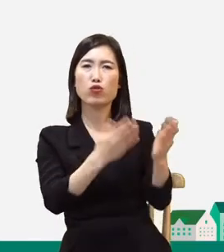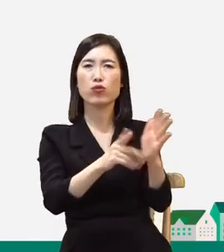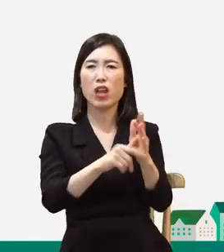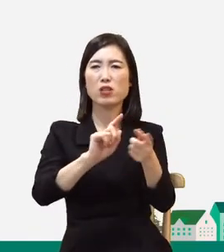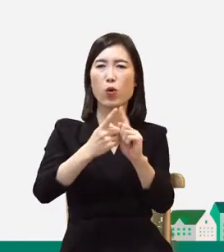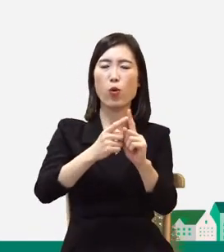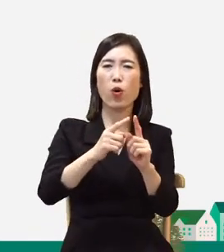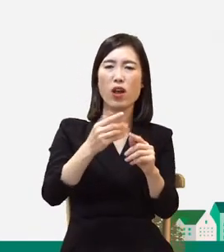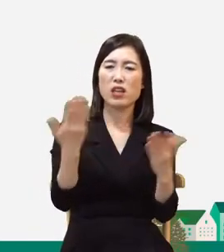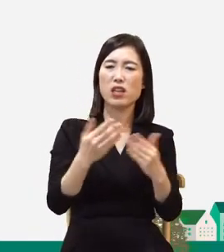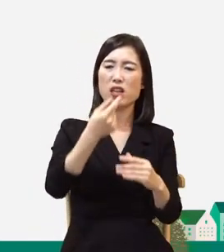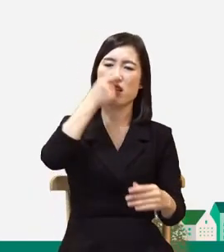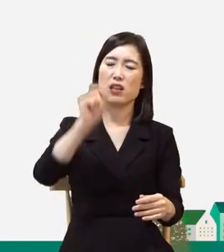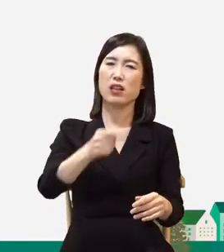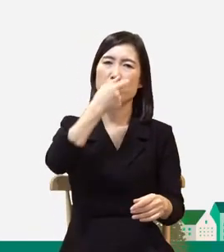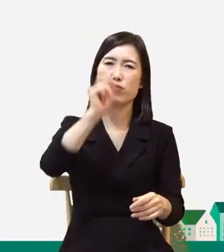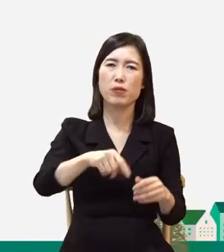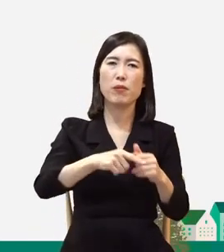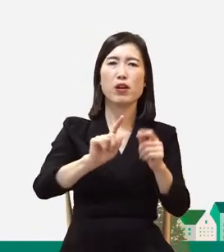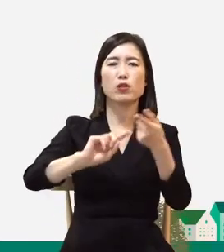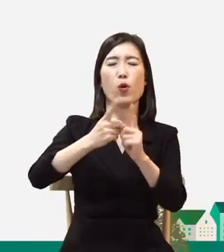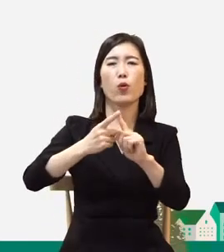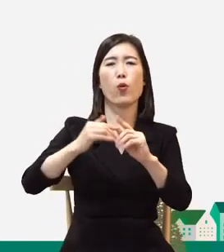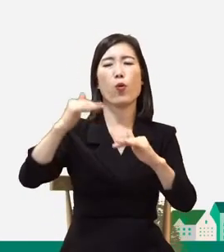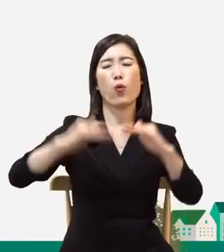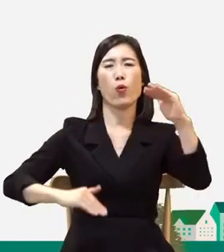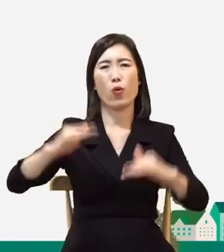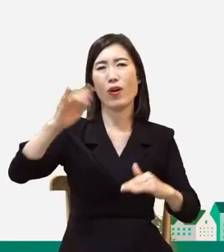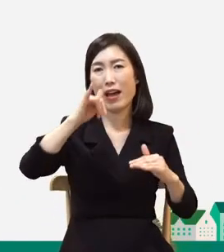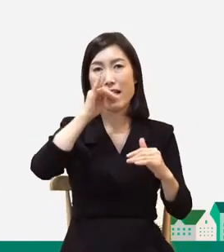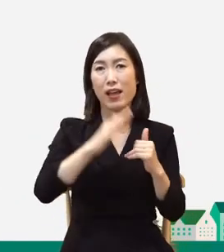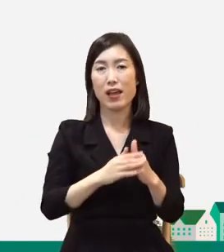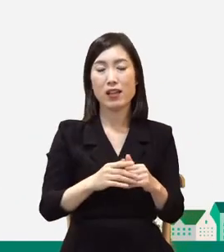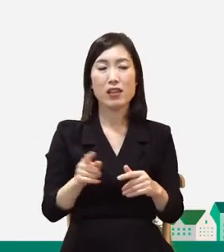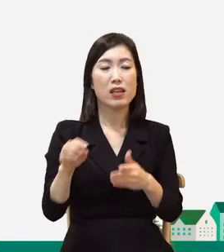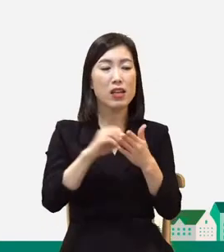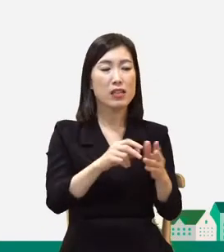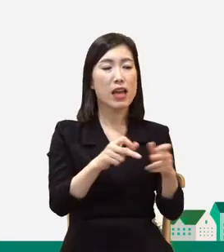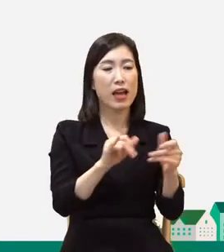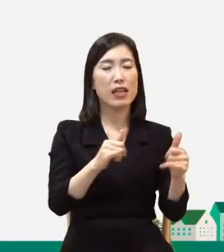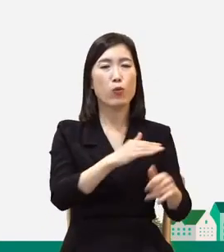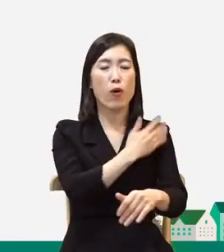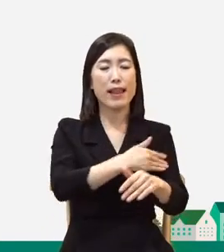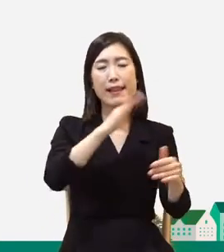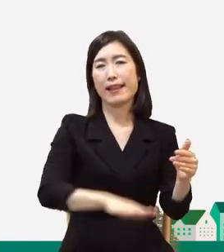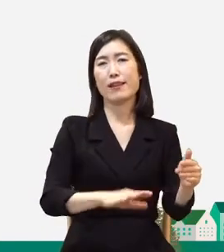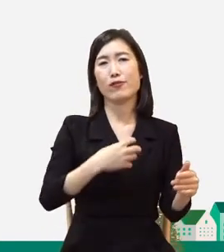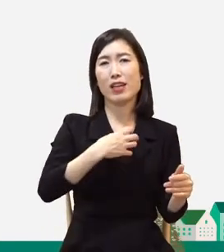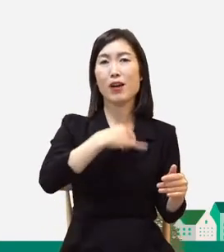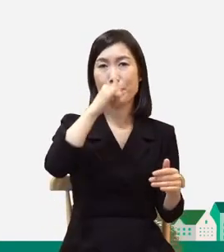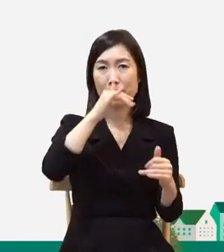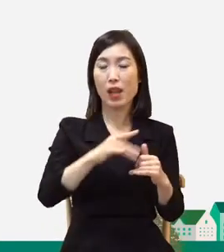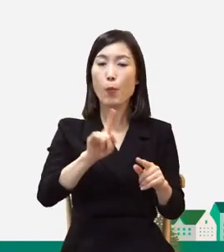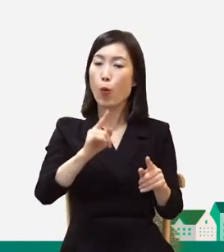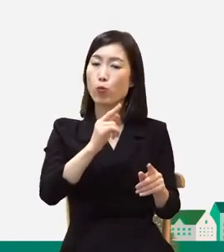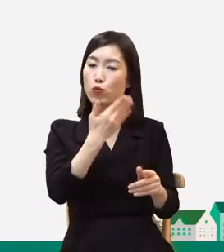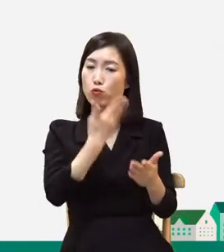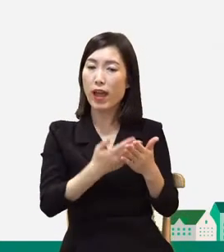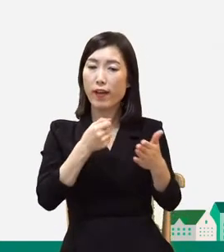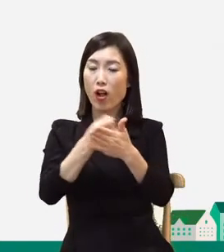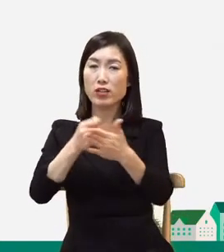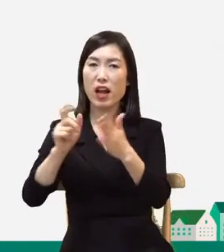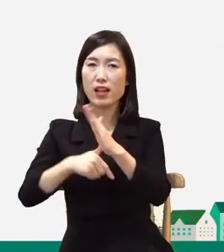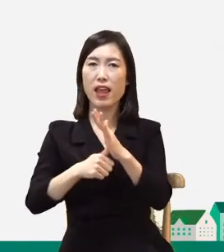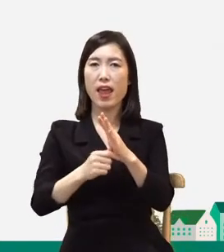하대하게 되고, 그리고 입주민들의 권한이 굉장히 낮아지게 되고, 어떤 지원에 대한 결정을 할 때,